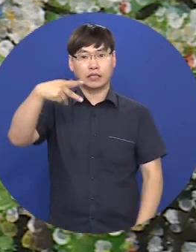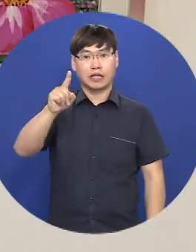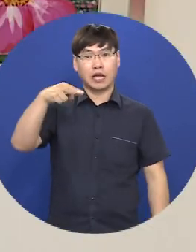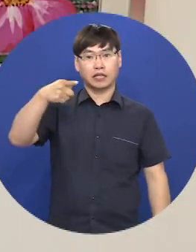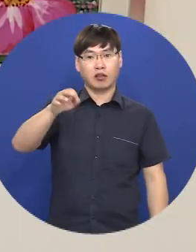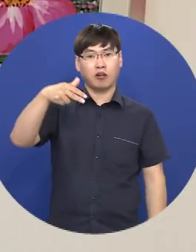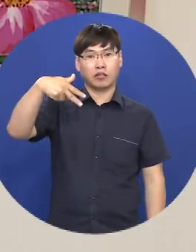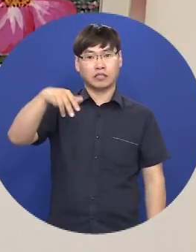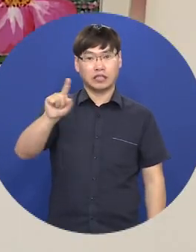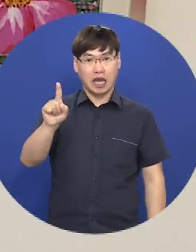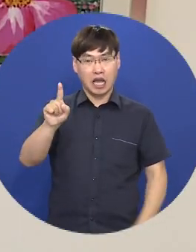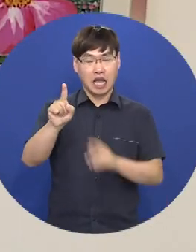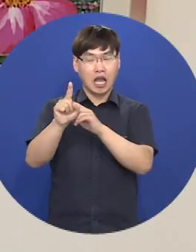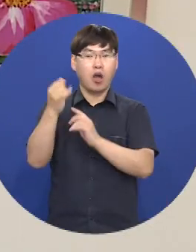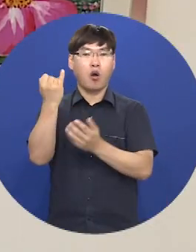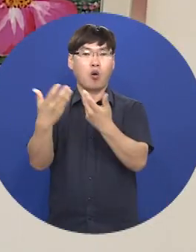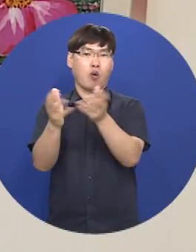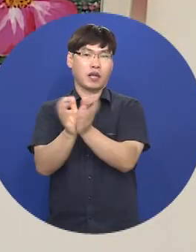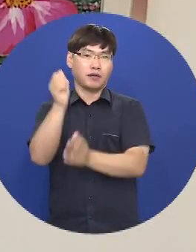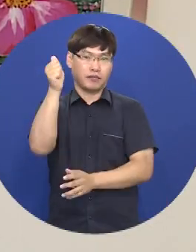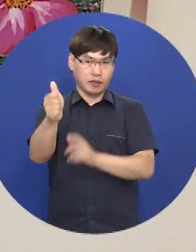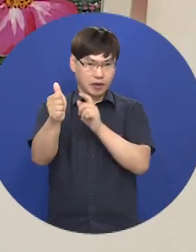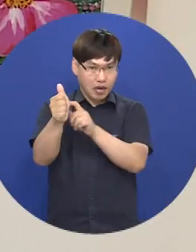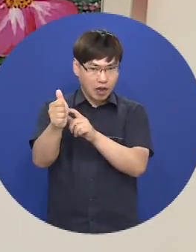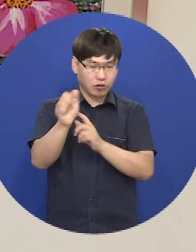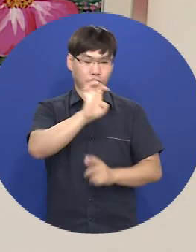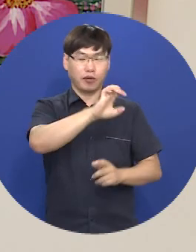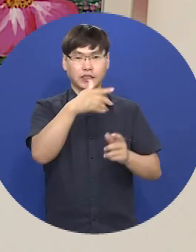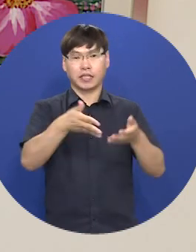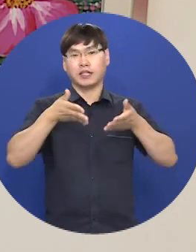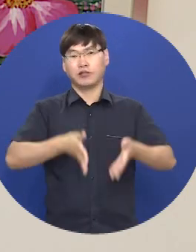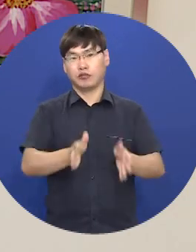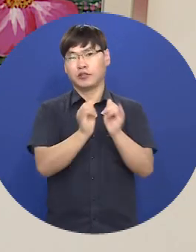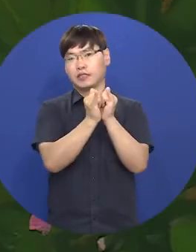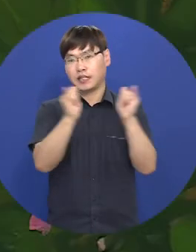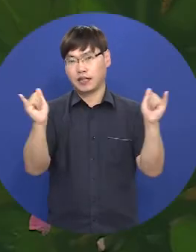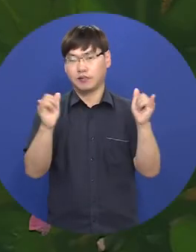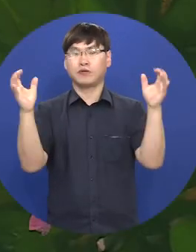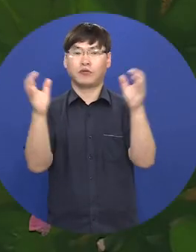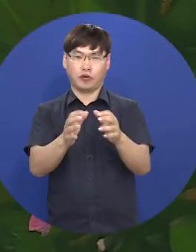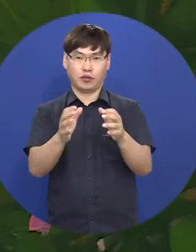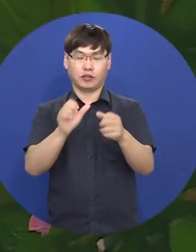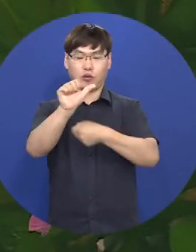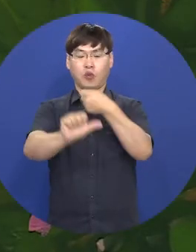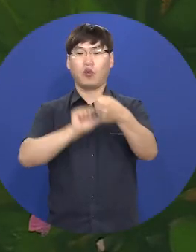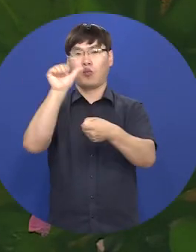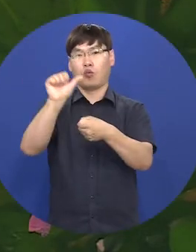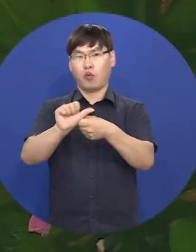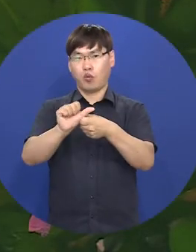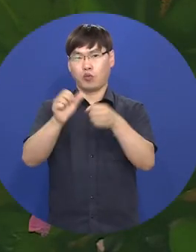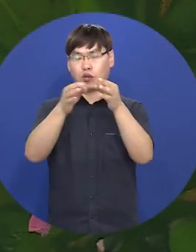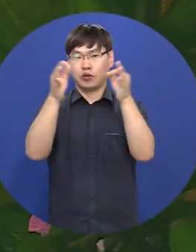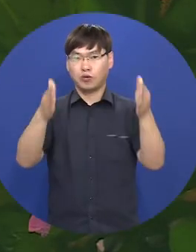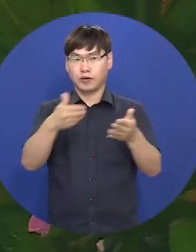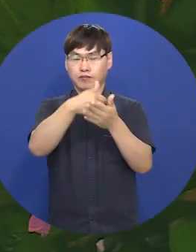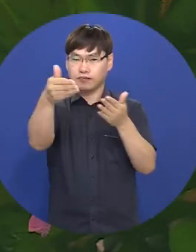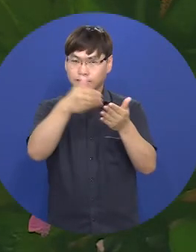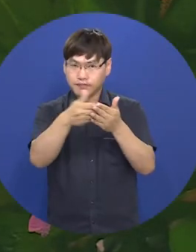중심으로 활동하고 있습니다. 평창인들로 구성되어 있는 모임인데요. 5년째 꾸준히 활동하고